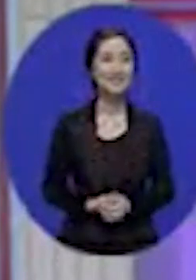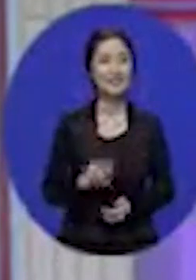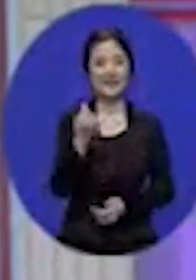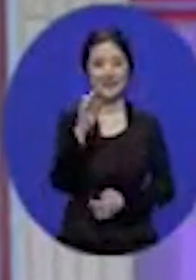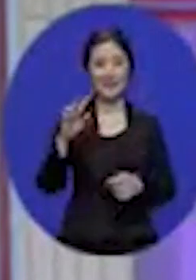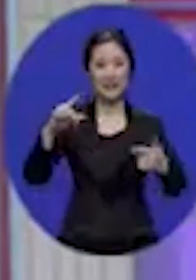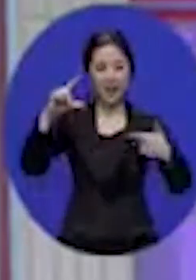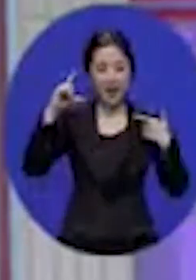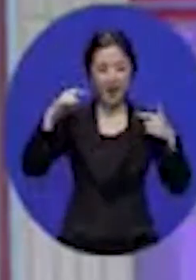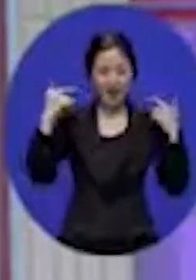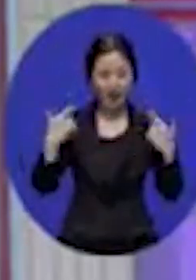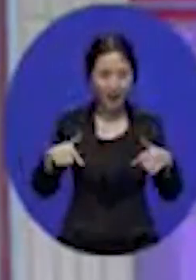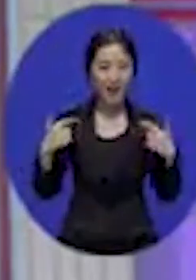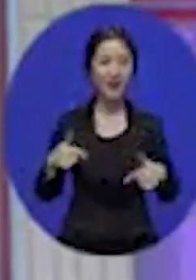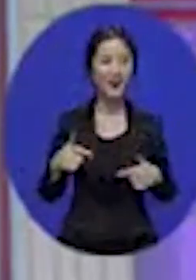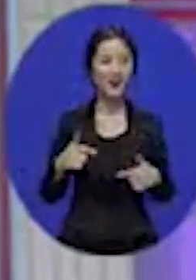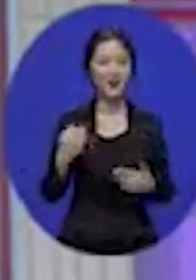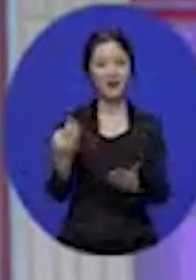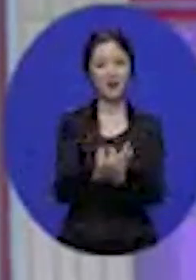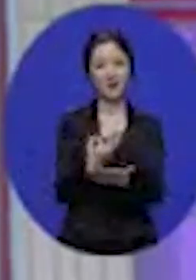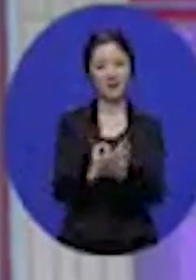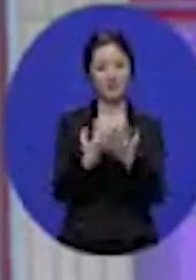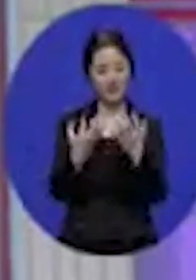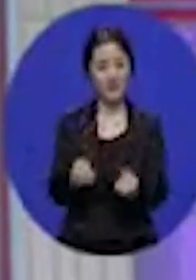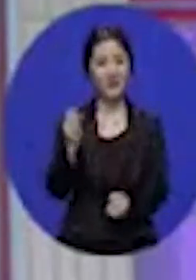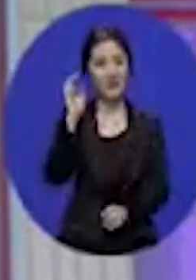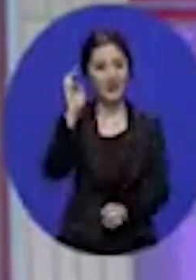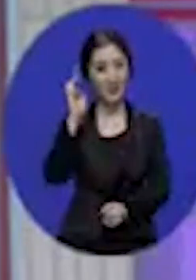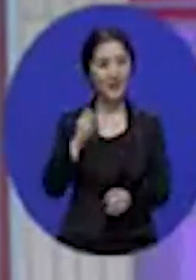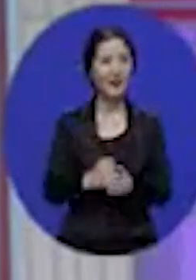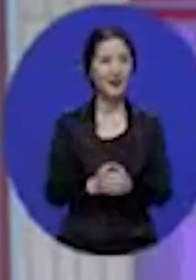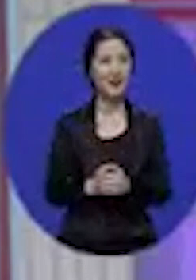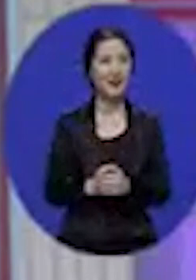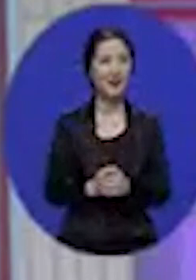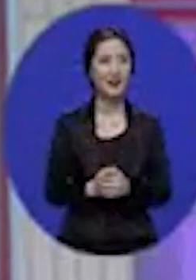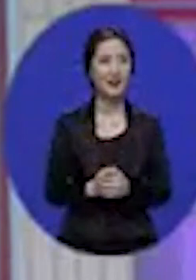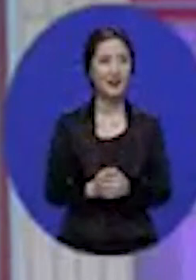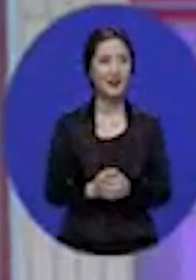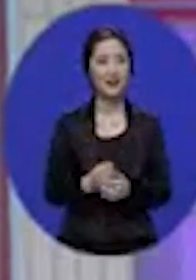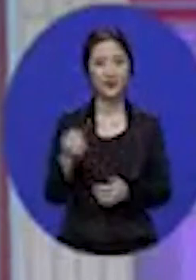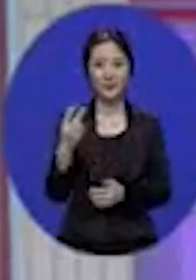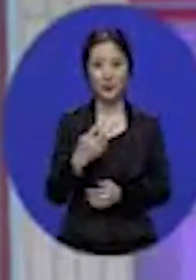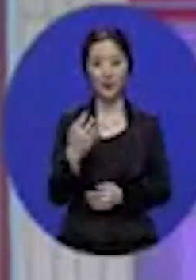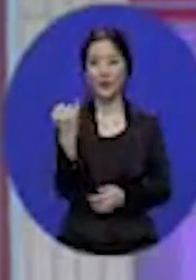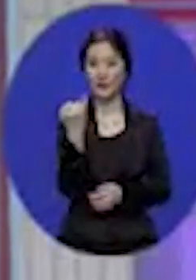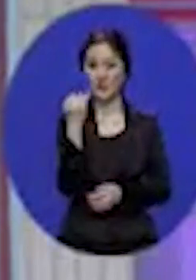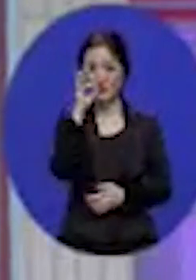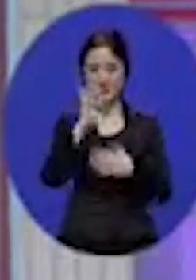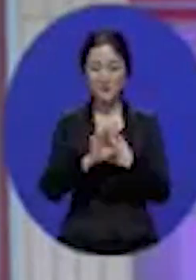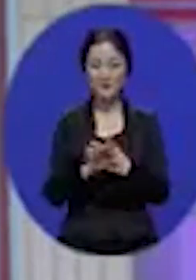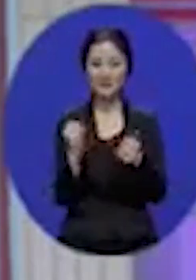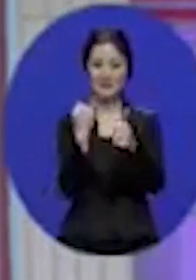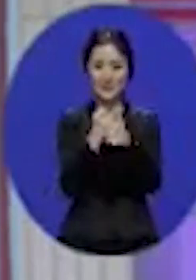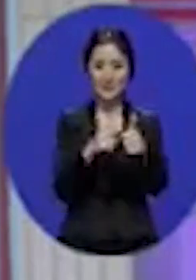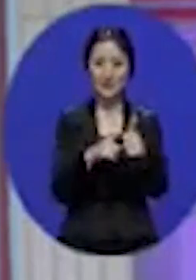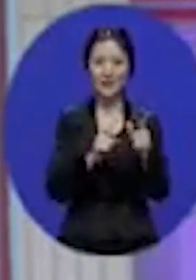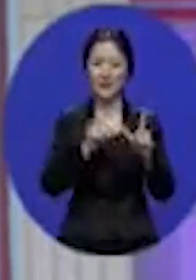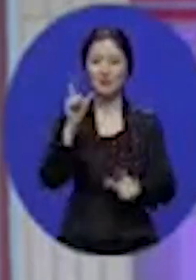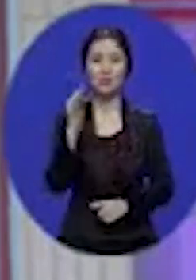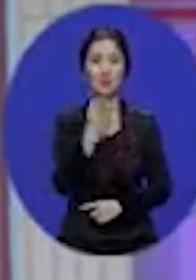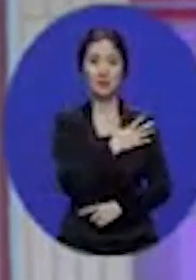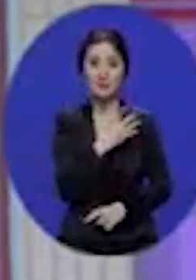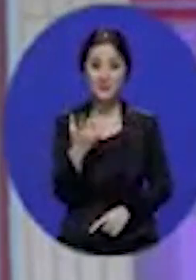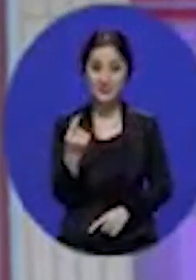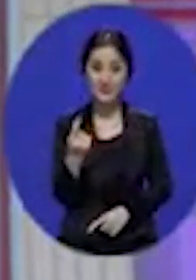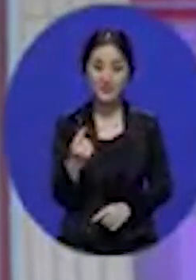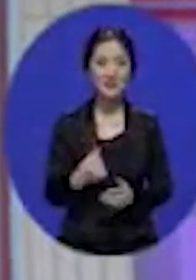나오고, 그럼 돈도 많이 벌 것이고, 아나운서들은 부자 남자한테 대부분 시집을 가고, 거기다가 또